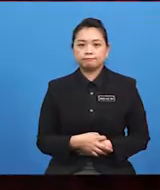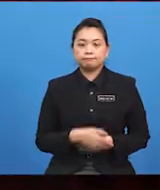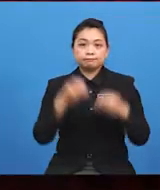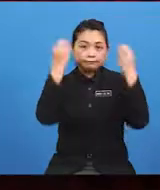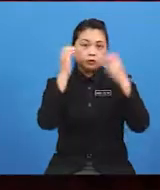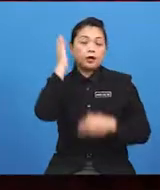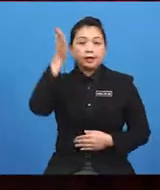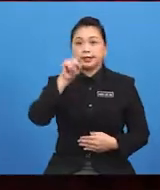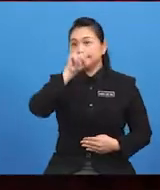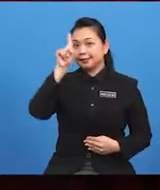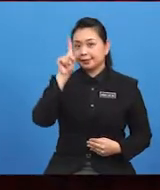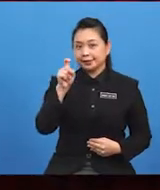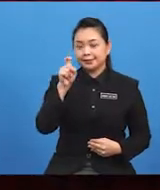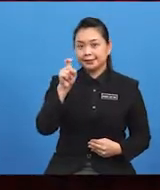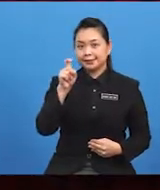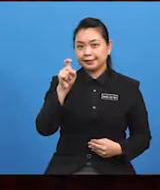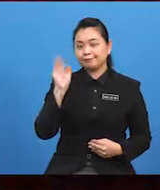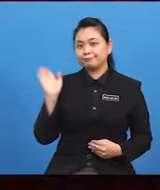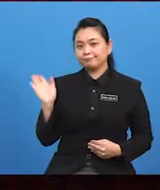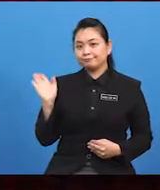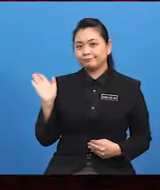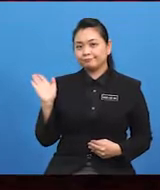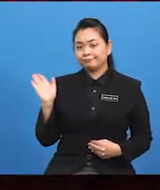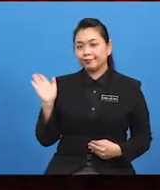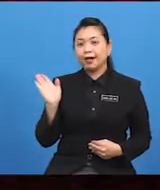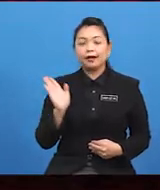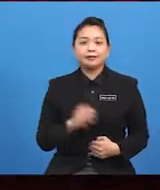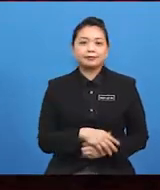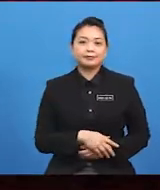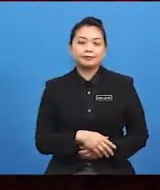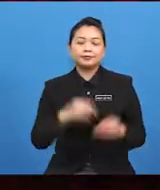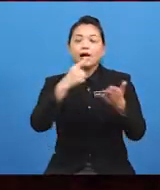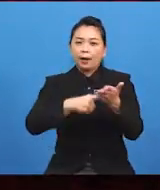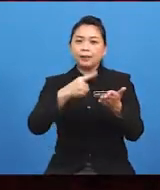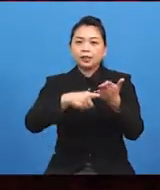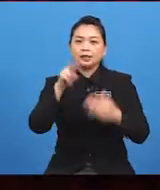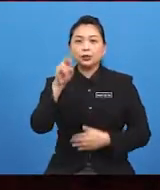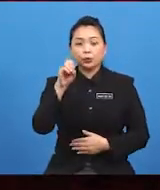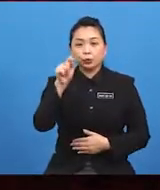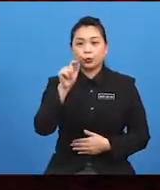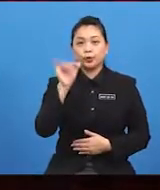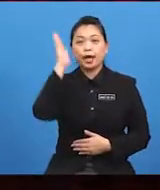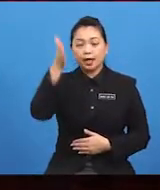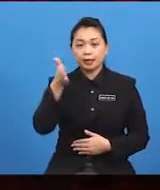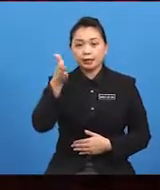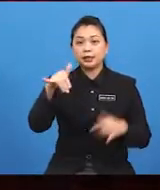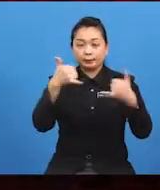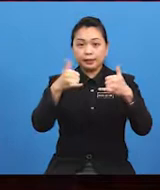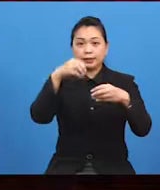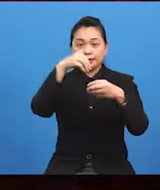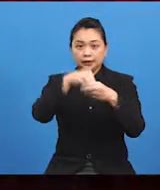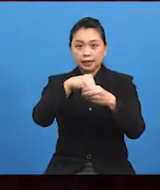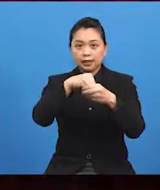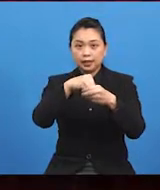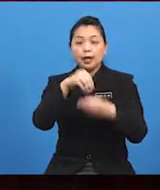Cikgu akan bertanya soalan kepada rakan kita Nor. Nor, apakah not-not yang akan dimainkan dalam